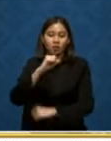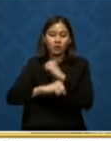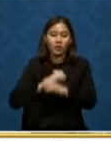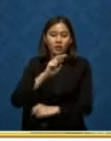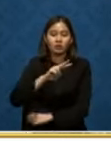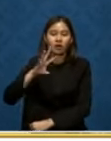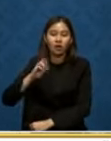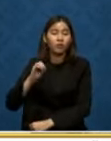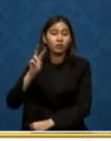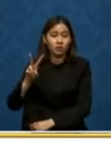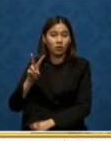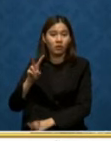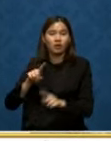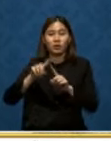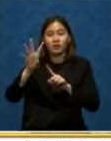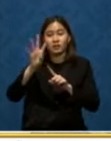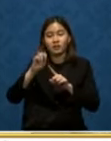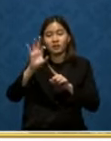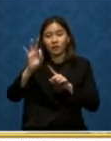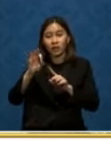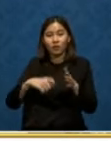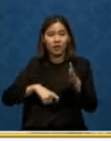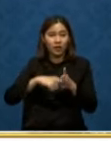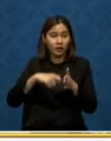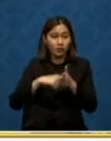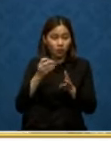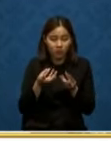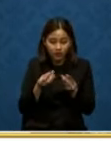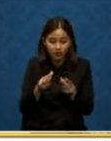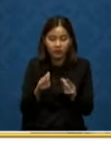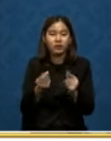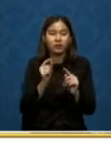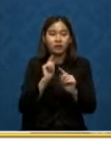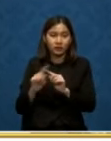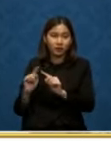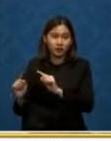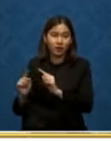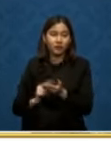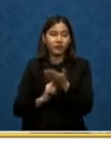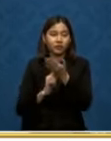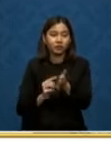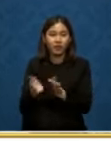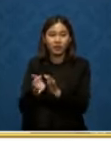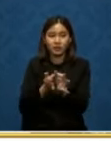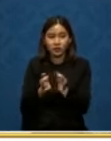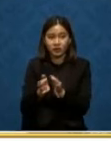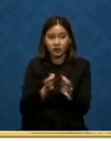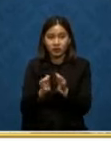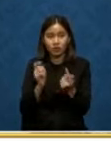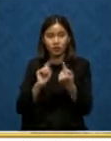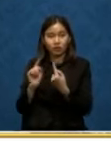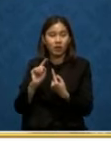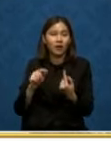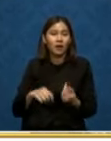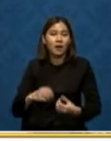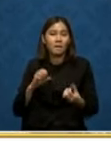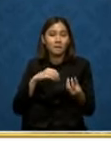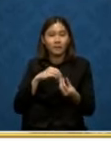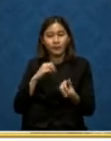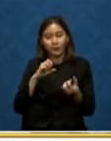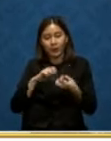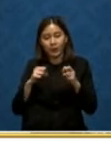2562ข้อ 49ส่วนเหตุผลรายละเอียดจะได้นำเรียนชี้แจงนะครับจากสภาพปัญหาของพี่